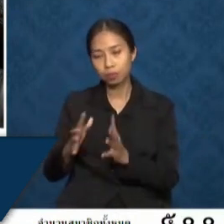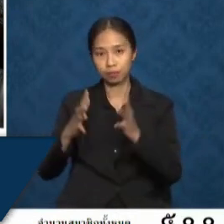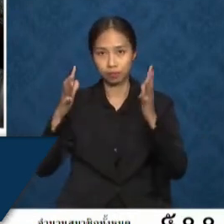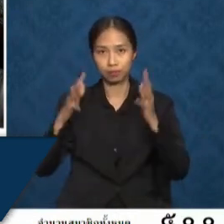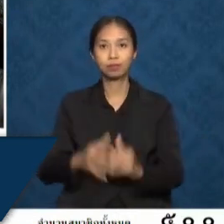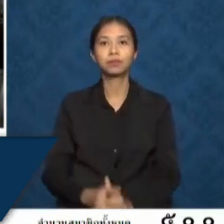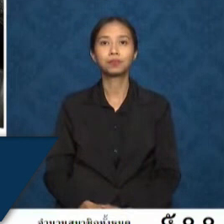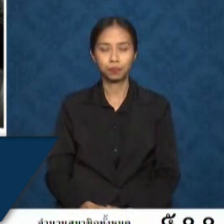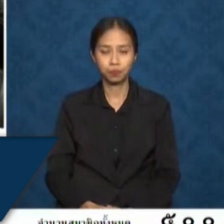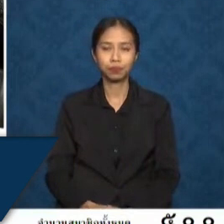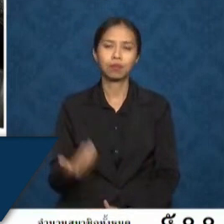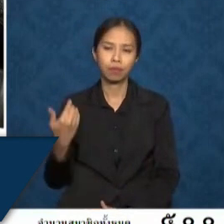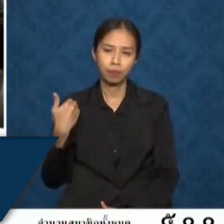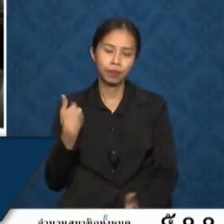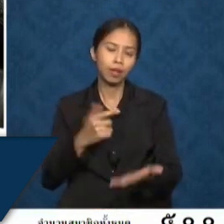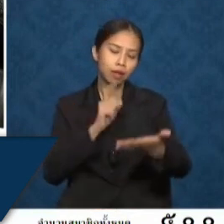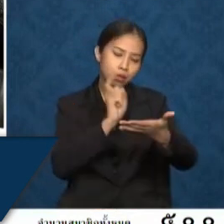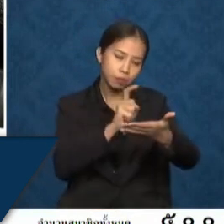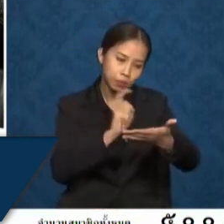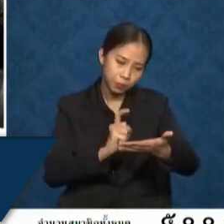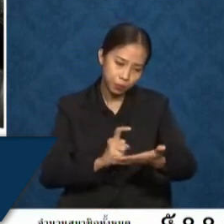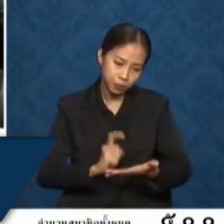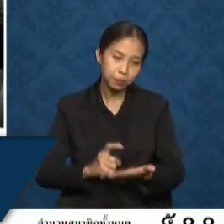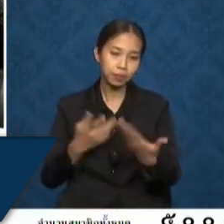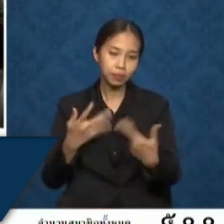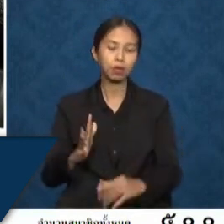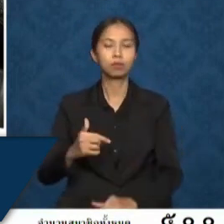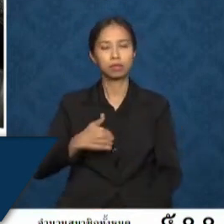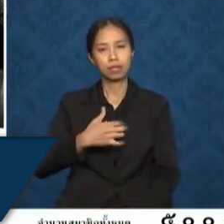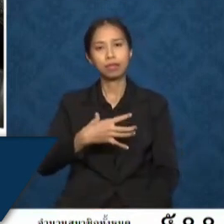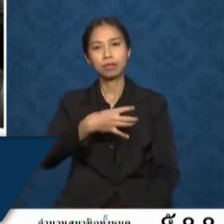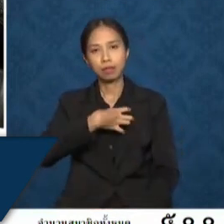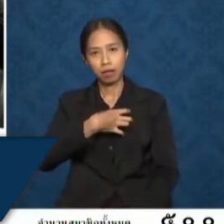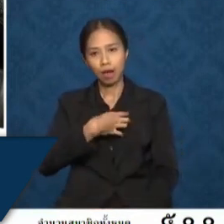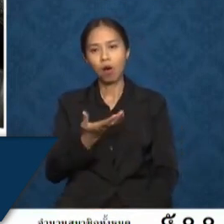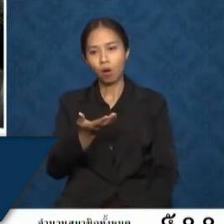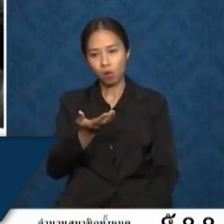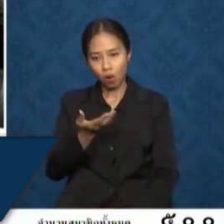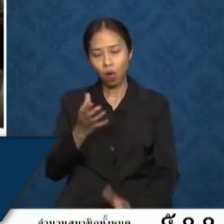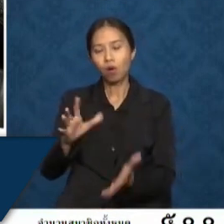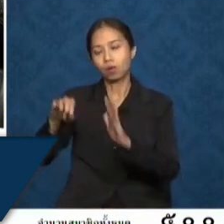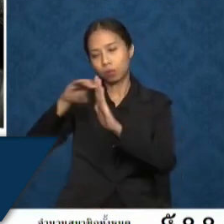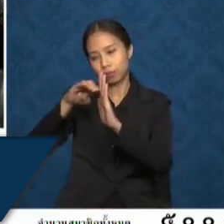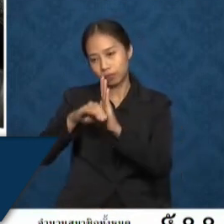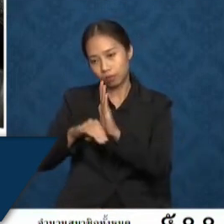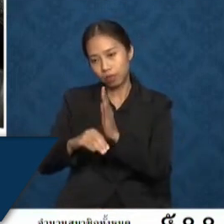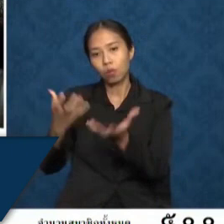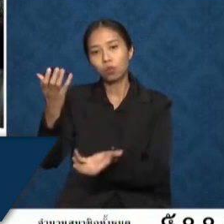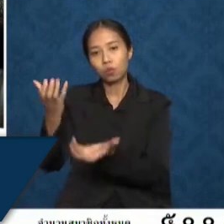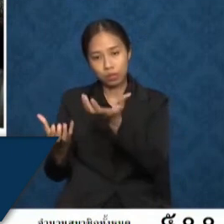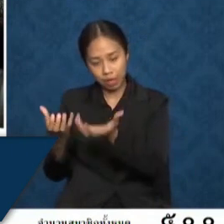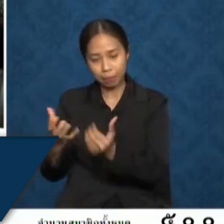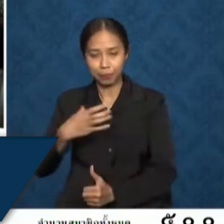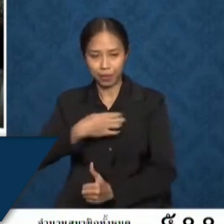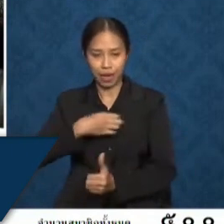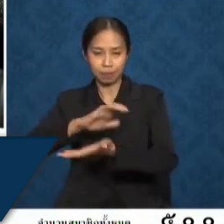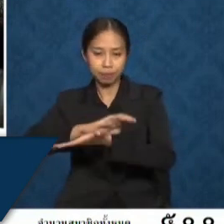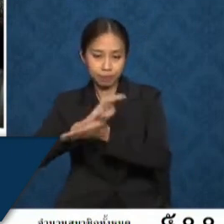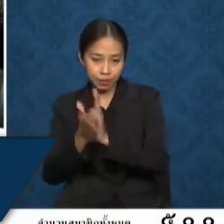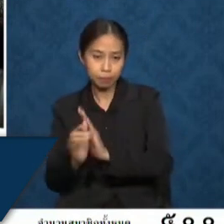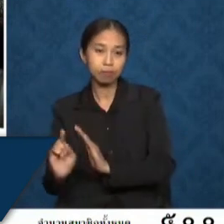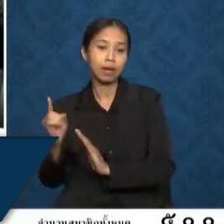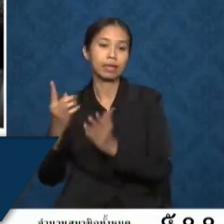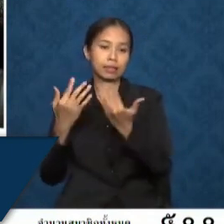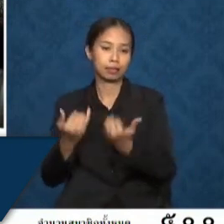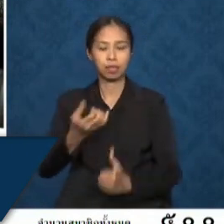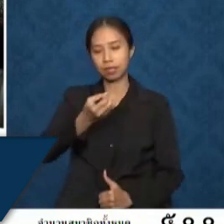นึงนอกจากธ Winstonaguบการปัตีรูป กบนการยติทำเรียกล้การปลอยตัผตขงทางการเมืองนำมาสู่การอด